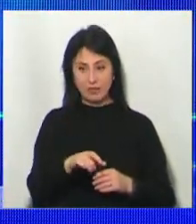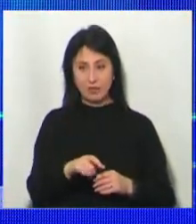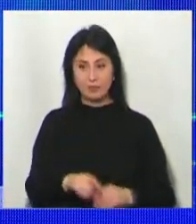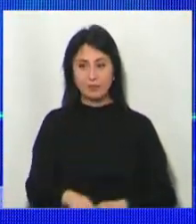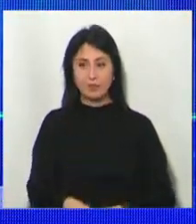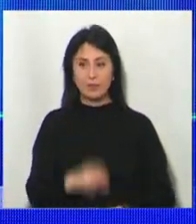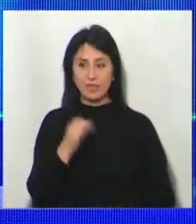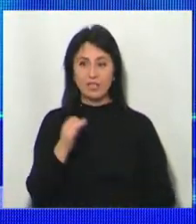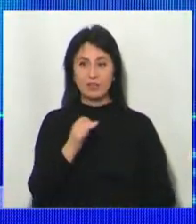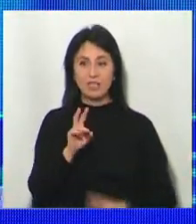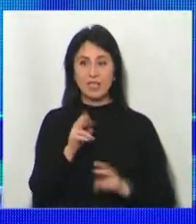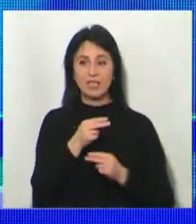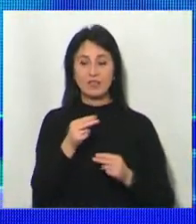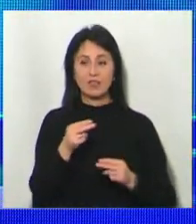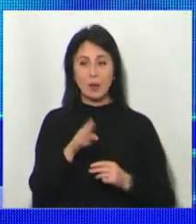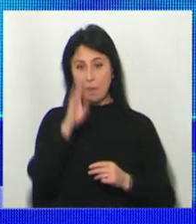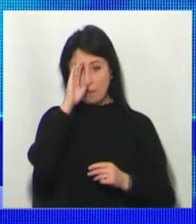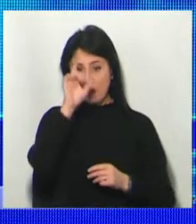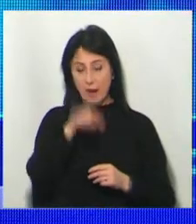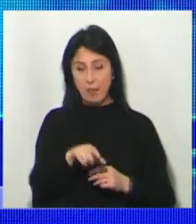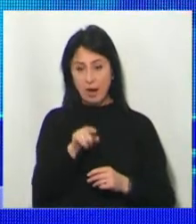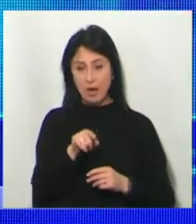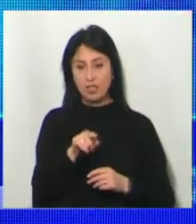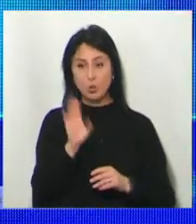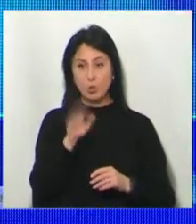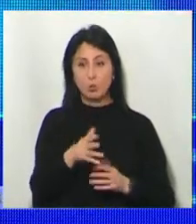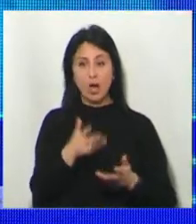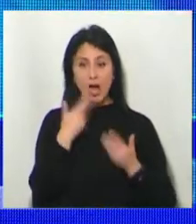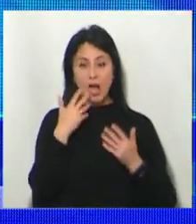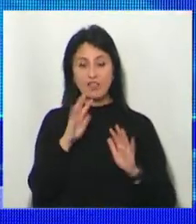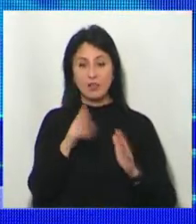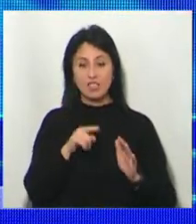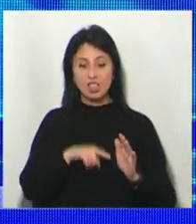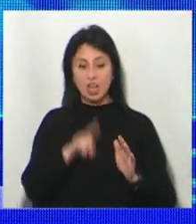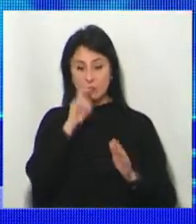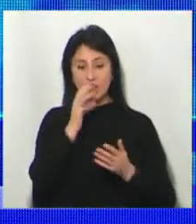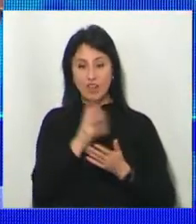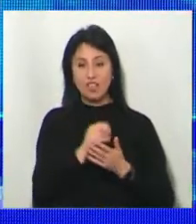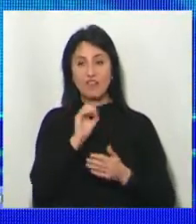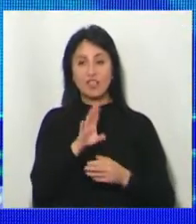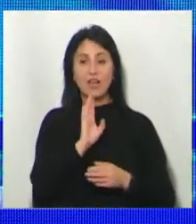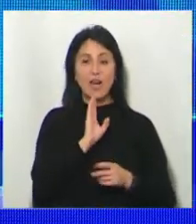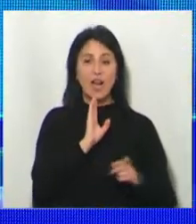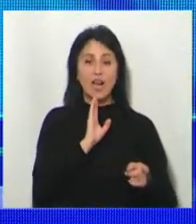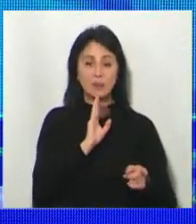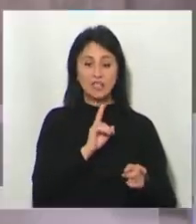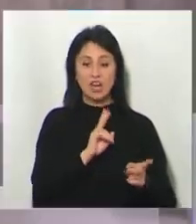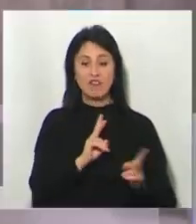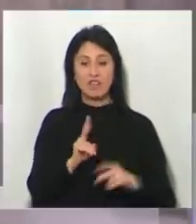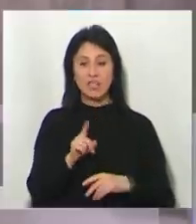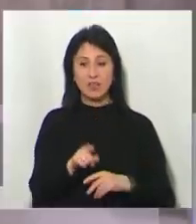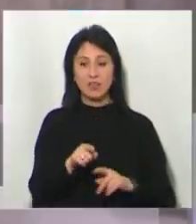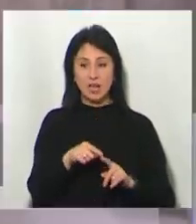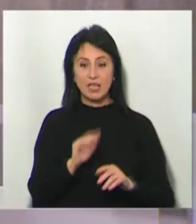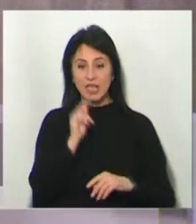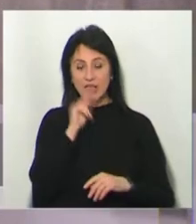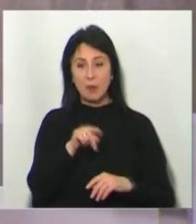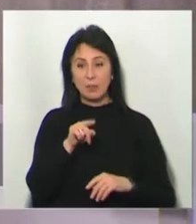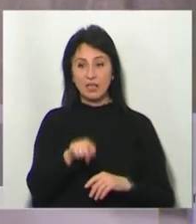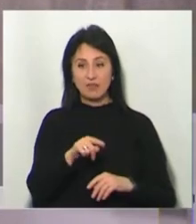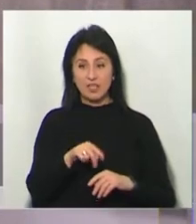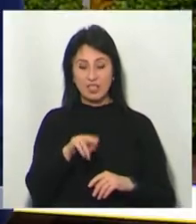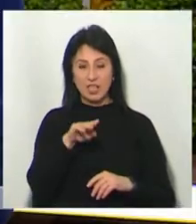ეს საინტერესო თემა ასევე, რომ მამაკაცებში უფრო ადვილად ხდება შარჯავას დაგროვება ვიდრე ქალებში, ვინაიდან აქ დამნაშავე